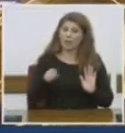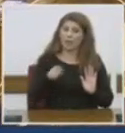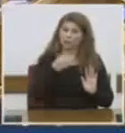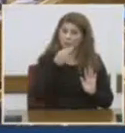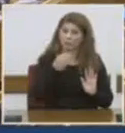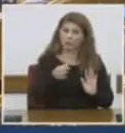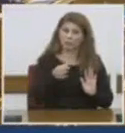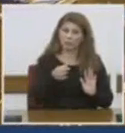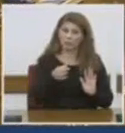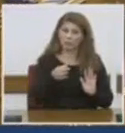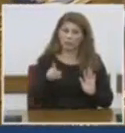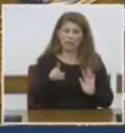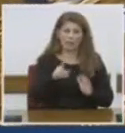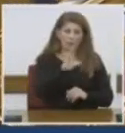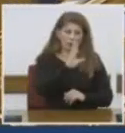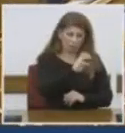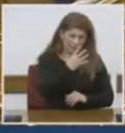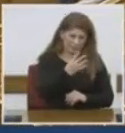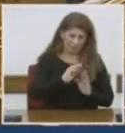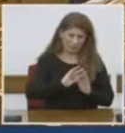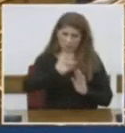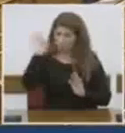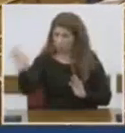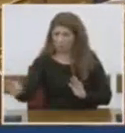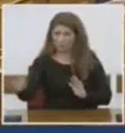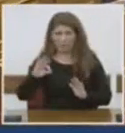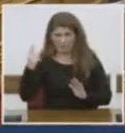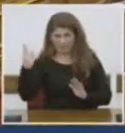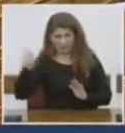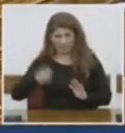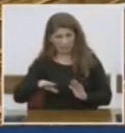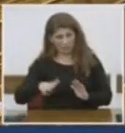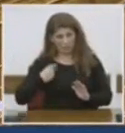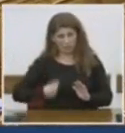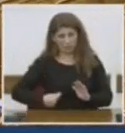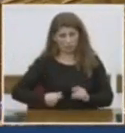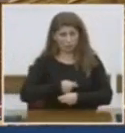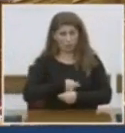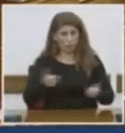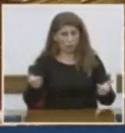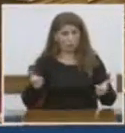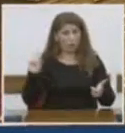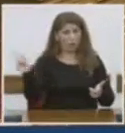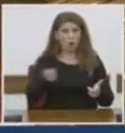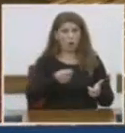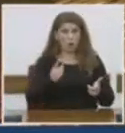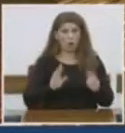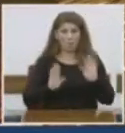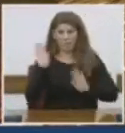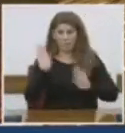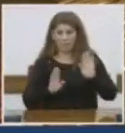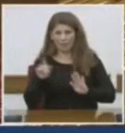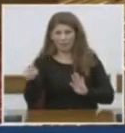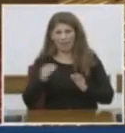το 34% στο 51%, γιατί μάλλον θα πρέπει να κάνετε μια δημόσια προσφορά για όλες τις μετοχές της ΔΕΗ, αλλά αυτά είναι μικρές